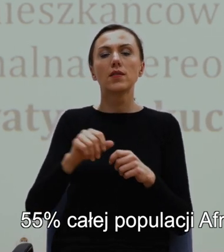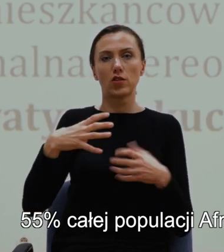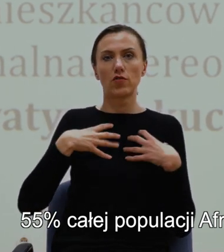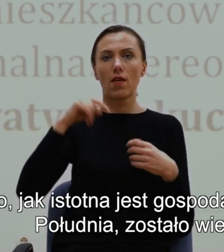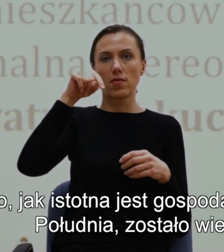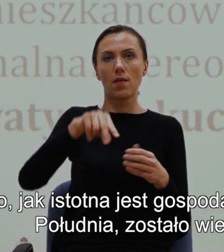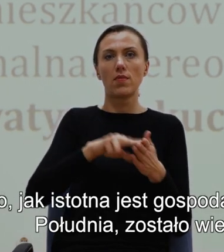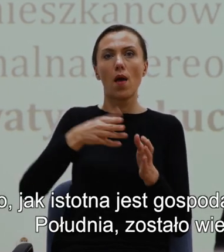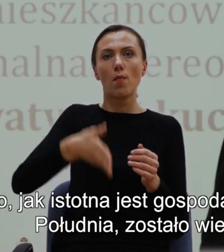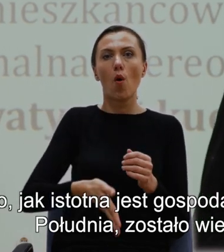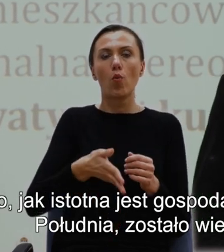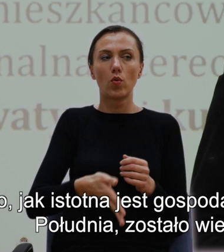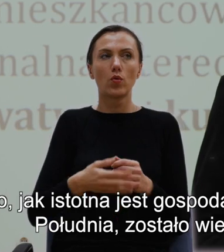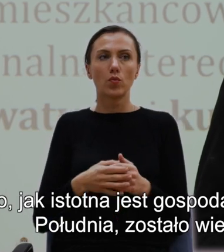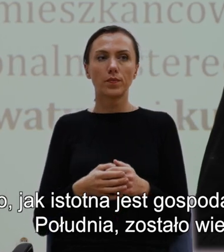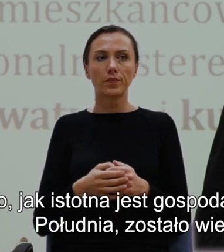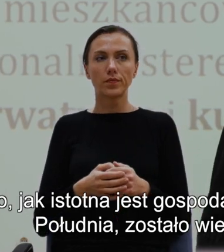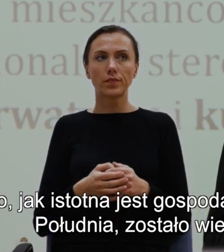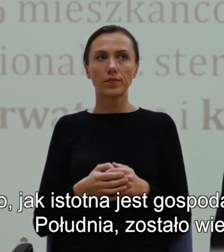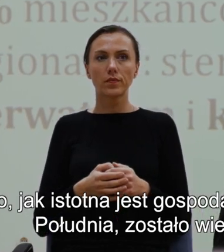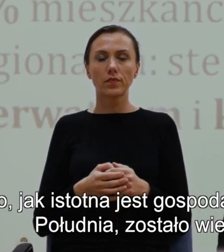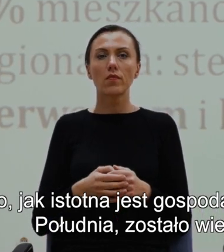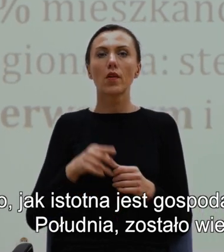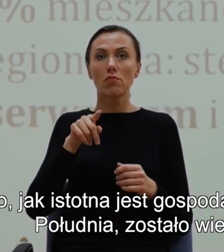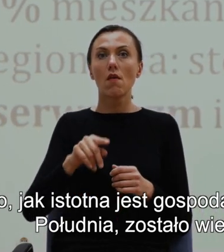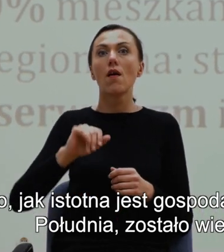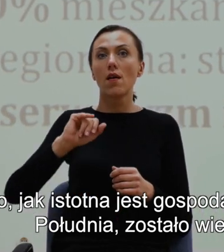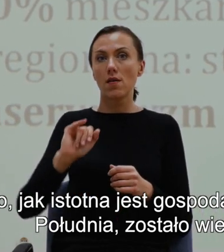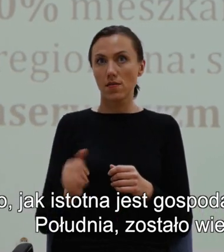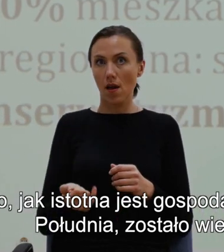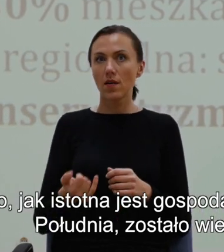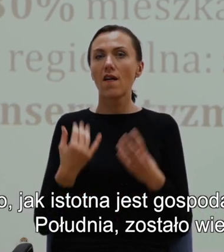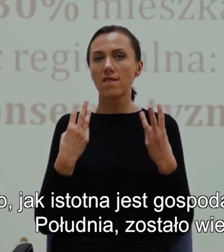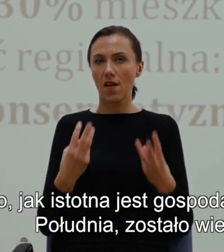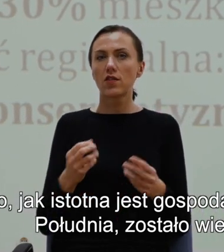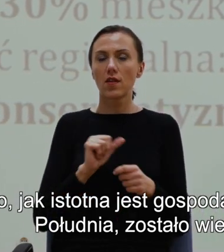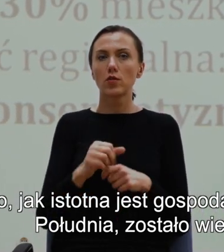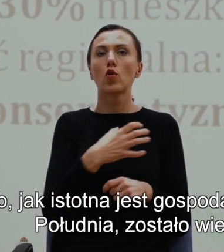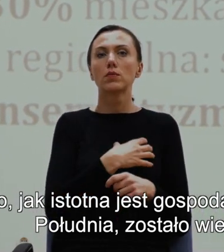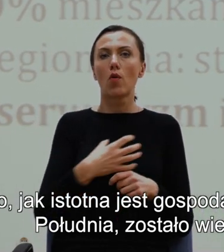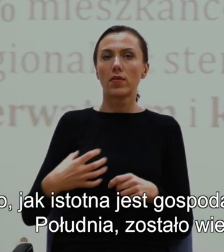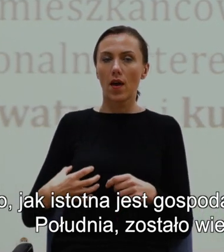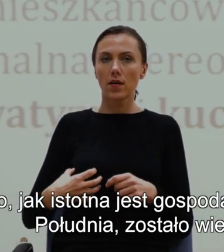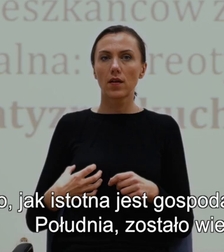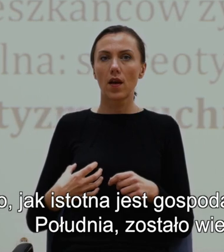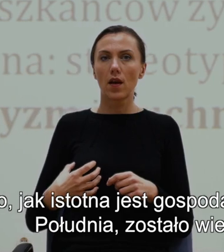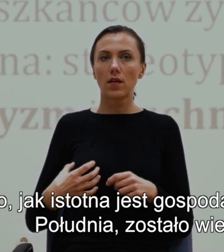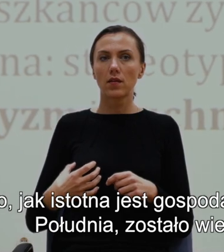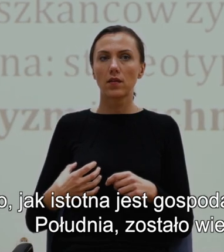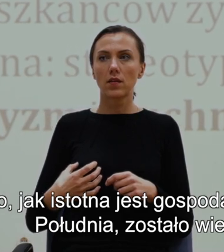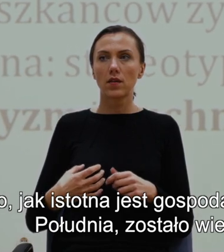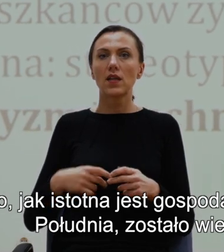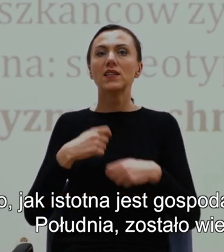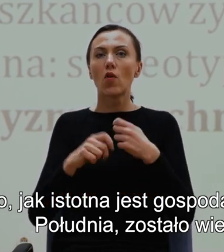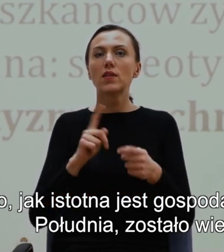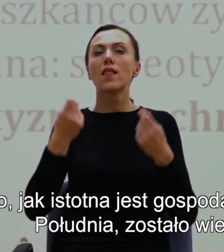To, jak istotna jest gospodarka związana z rolnictwem w